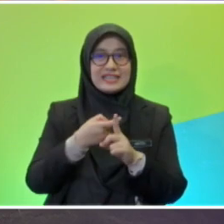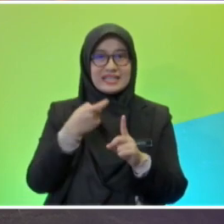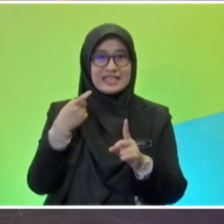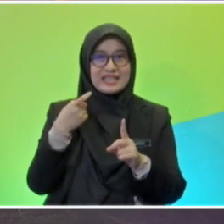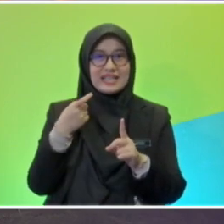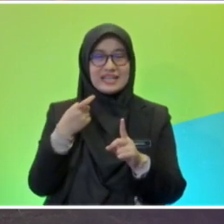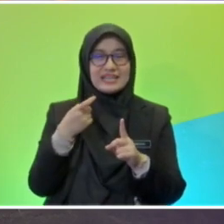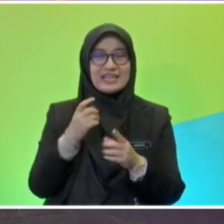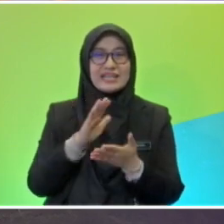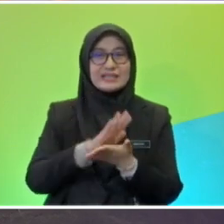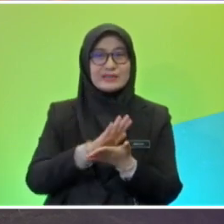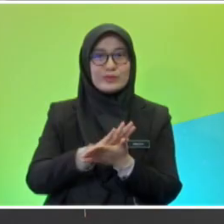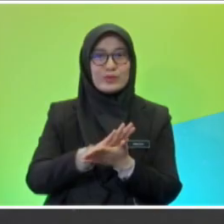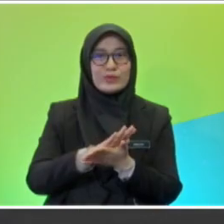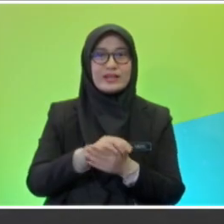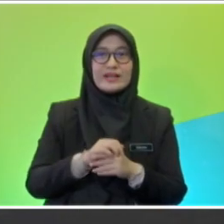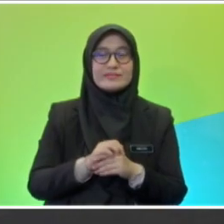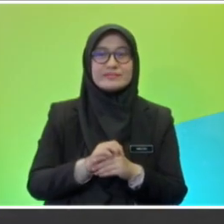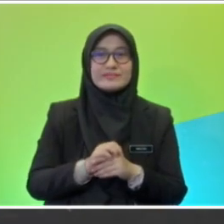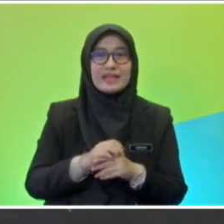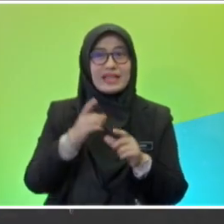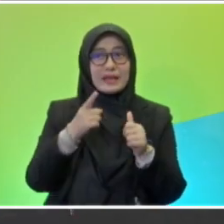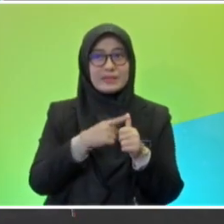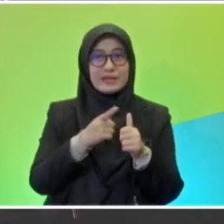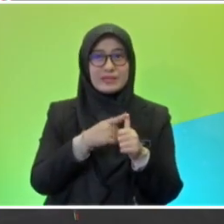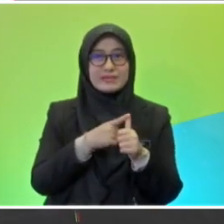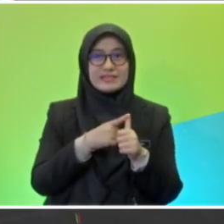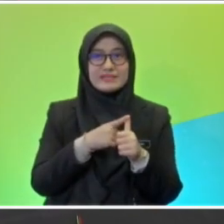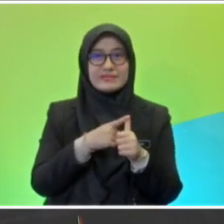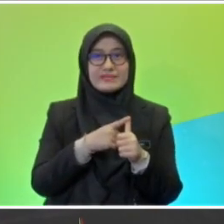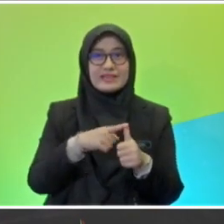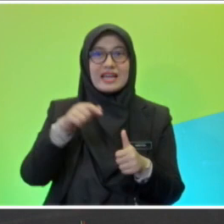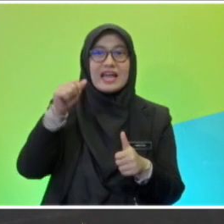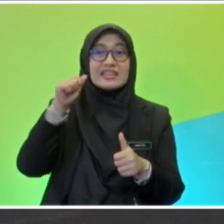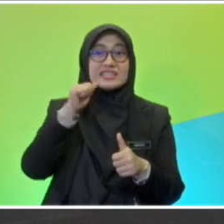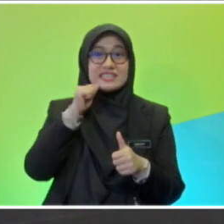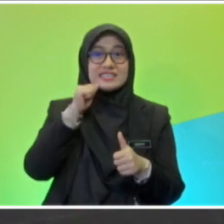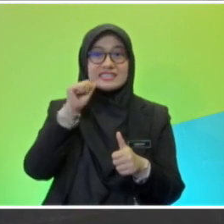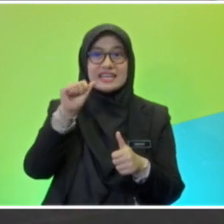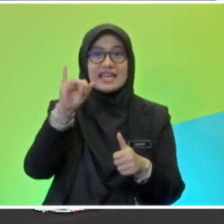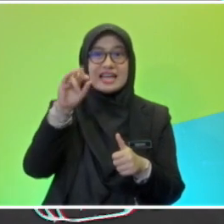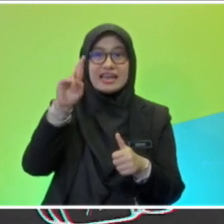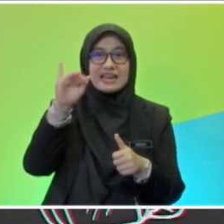yang kita pedas ini jadi kita kenalkanlah yang kita yang pertama ah kita kenalkan dengan iris masuk